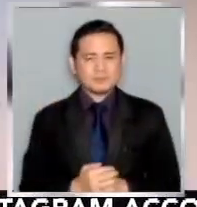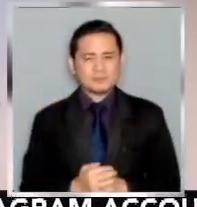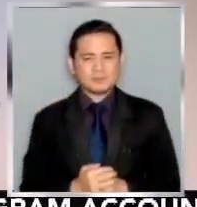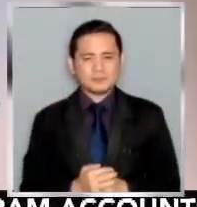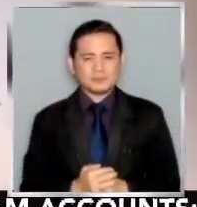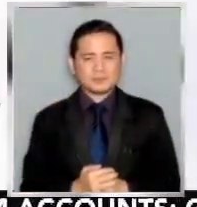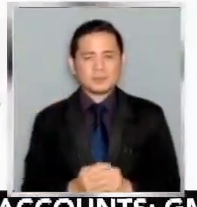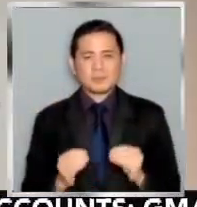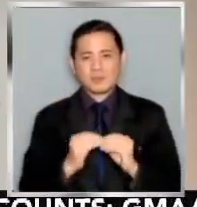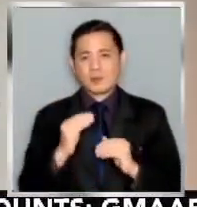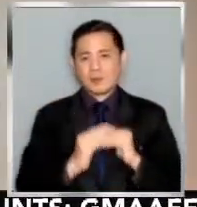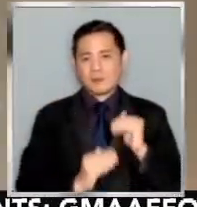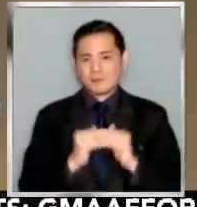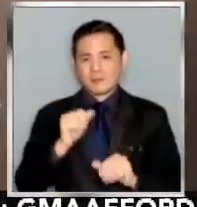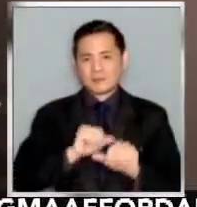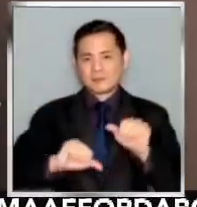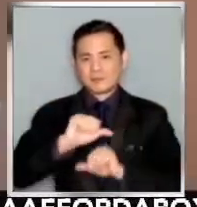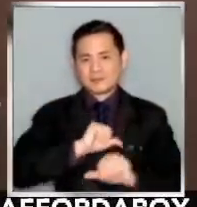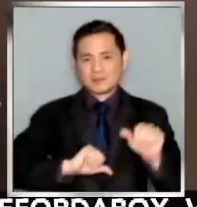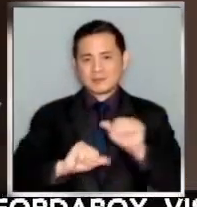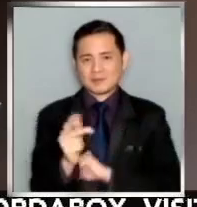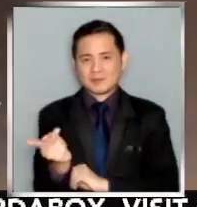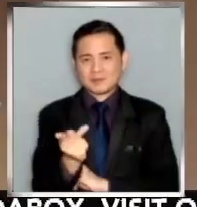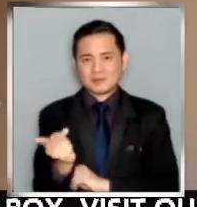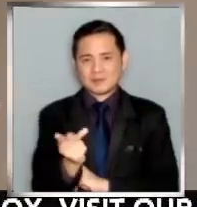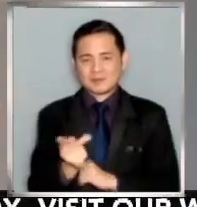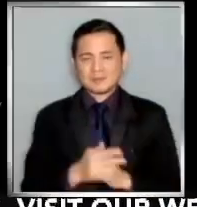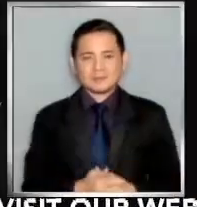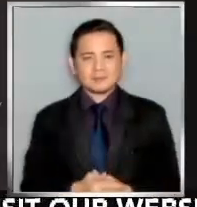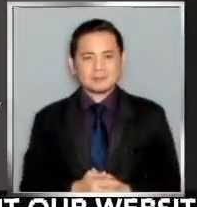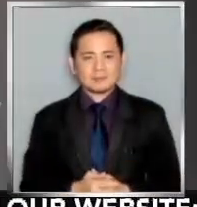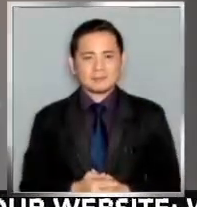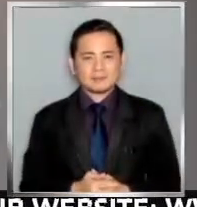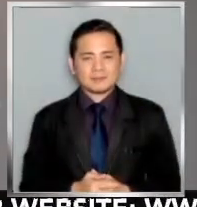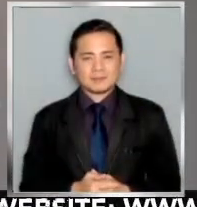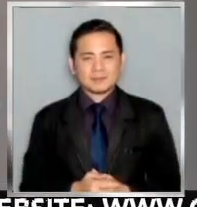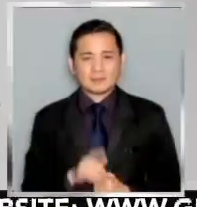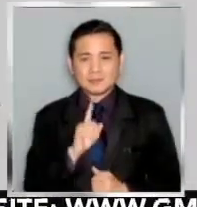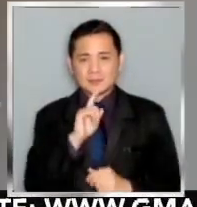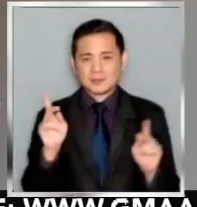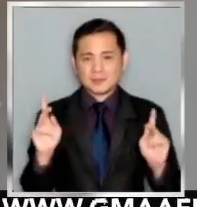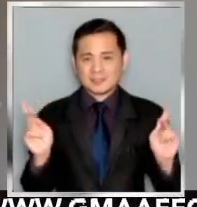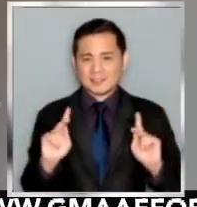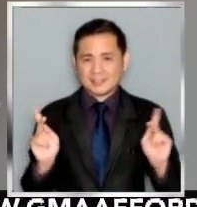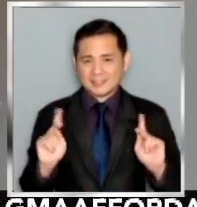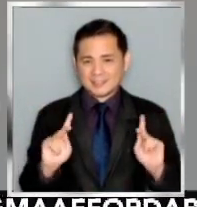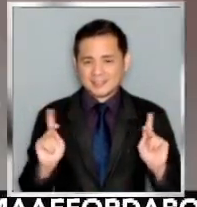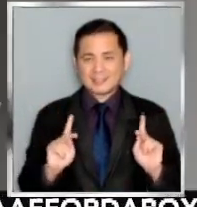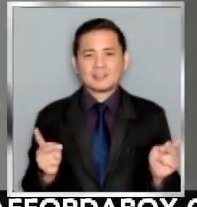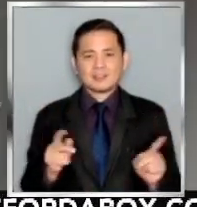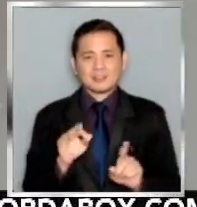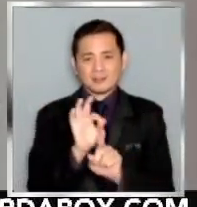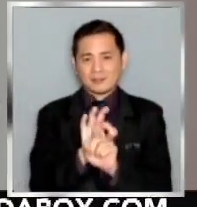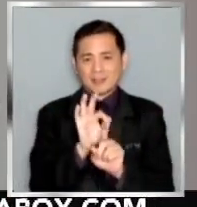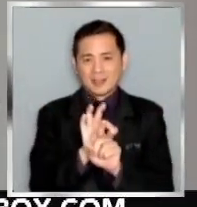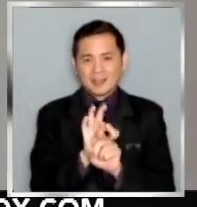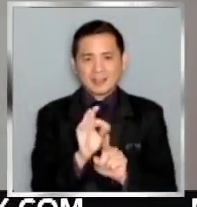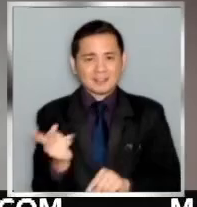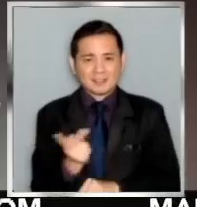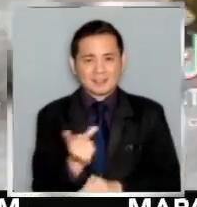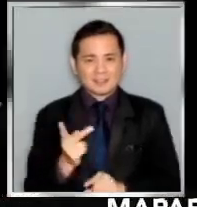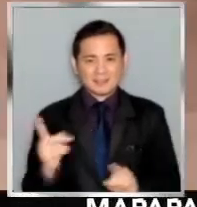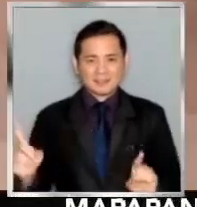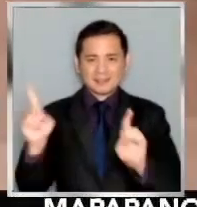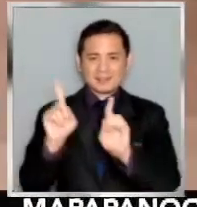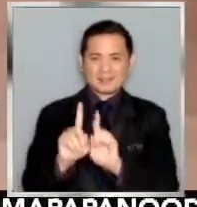na sila sa isa't isa. Kilig na kilig siyempre ang Saklays, ang fans ng Philae Tandem. Eh si David